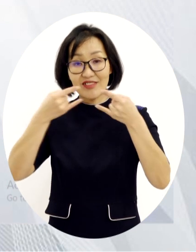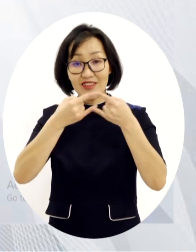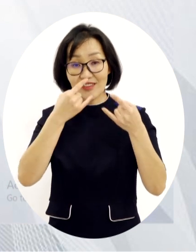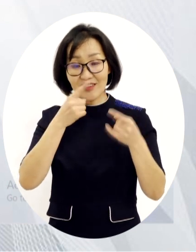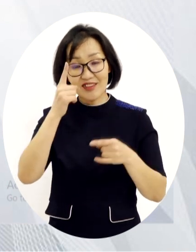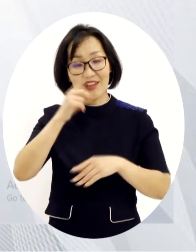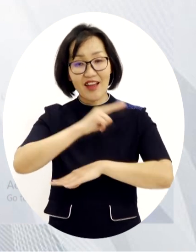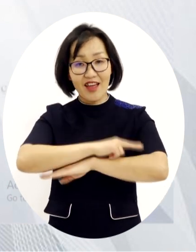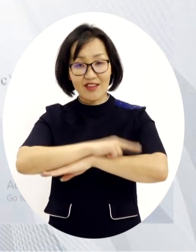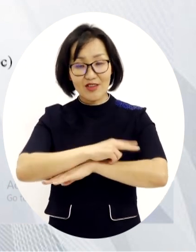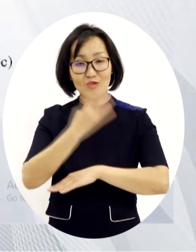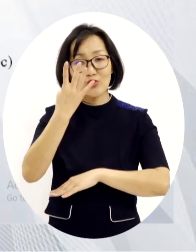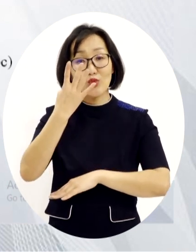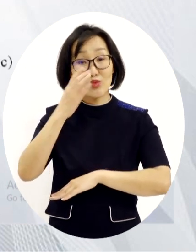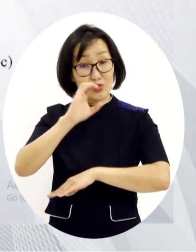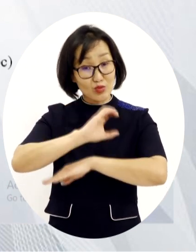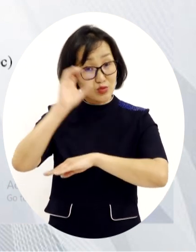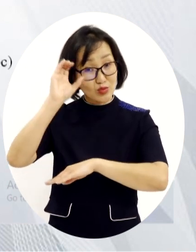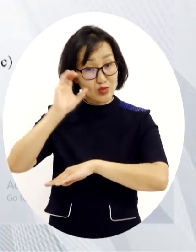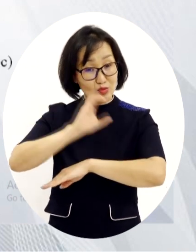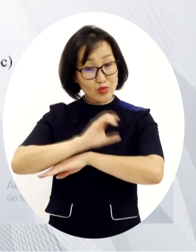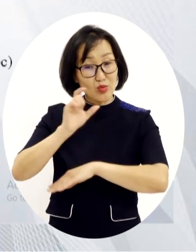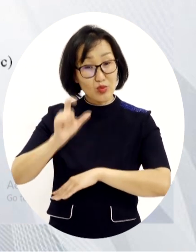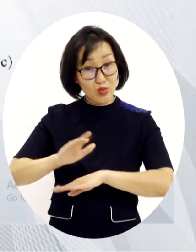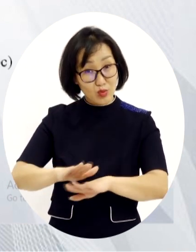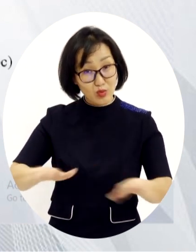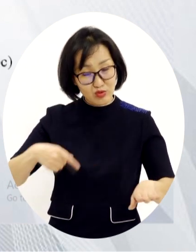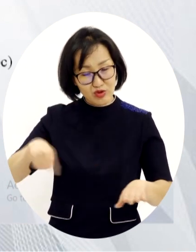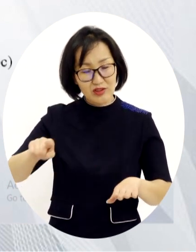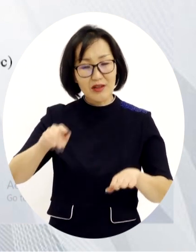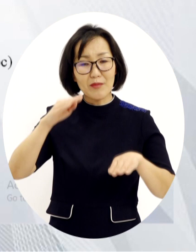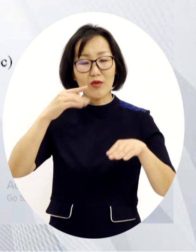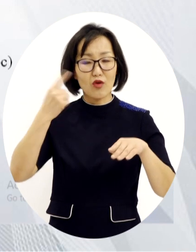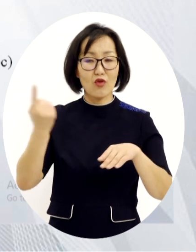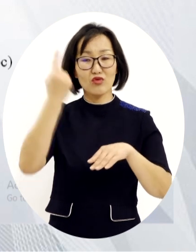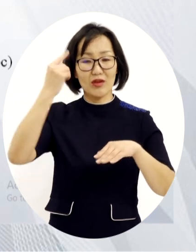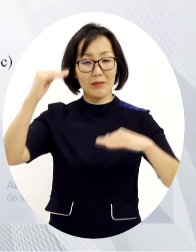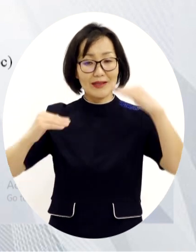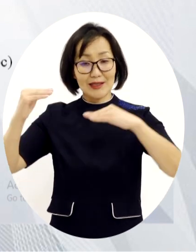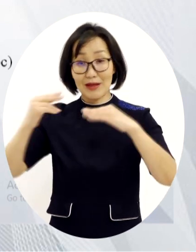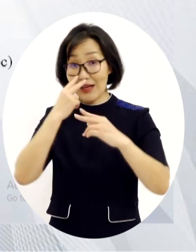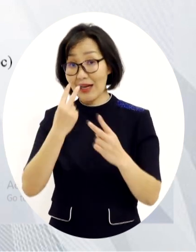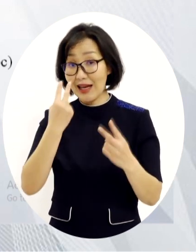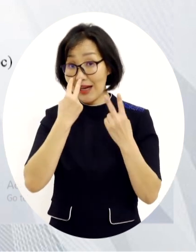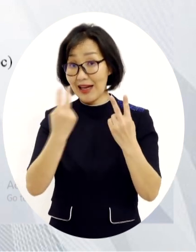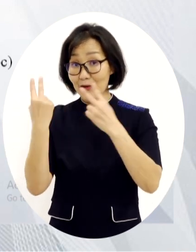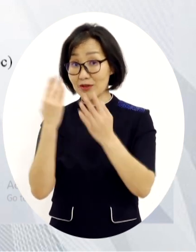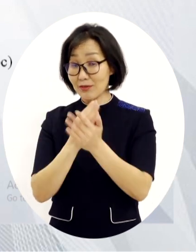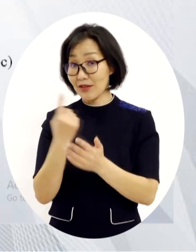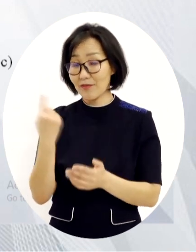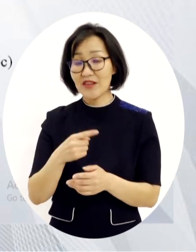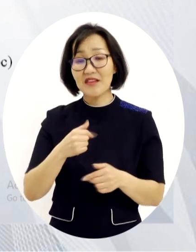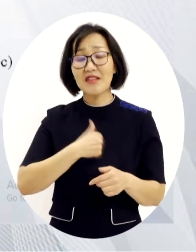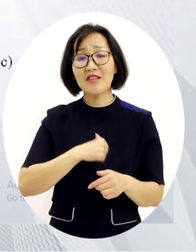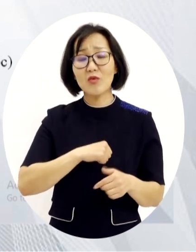Дэлгэцэн дээр нэг ангийн дөрвөн сурагчийн өндрийг багнан диаграмаар харуулсан байна.